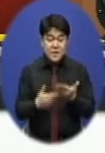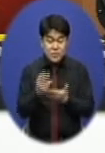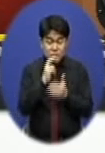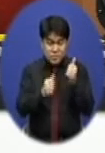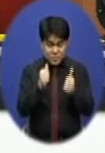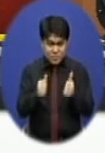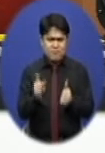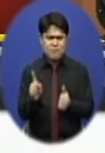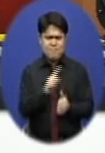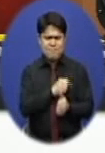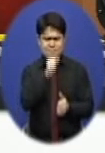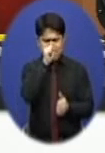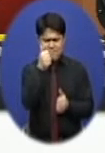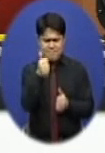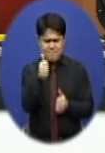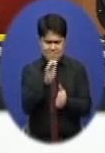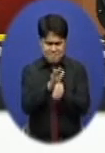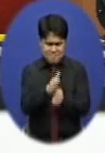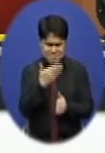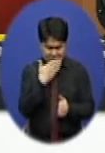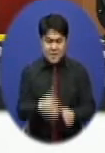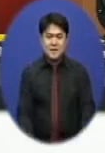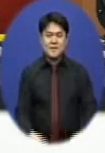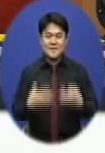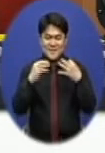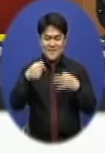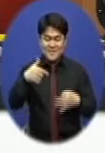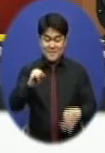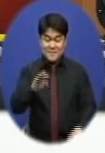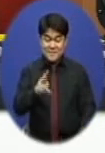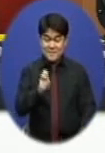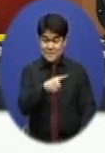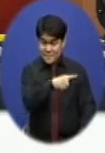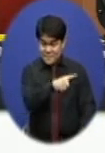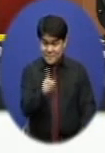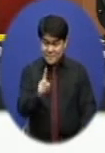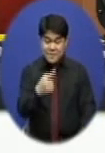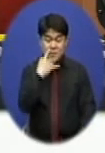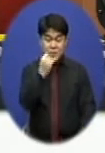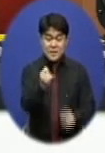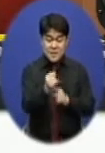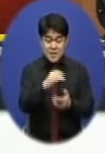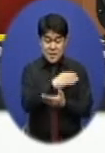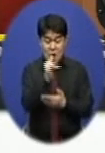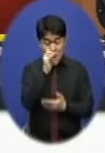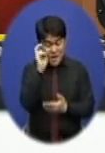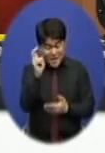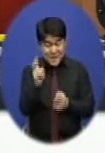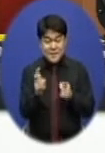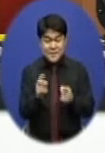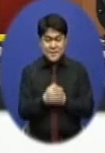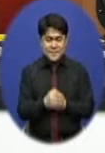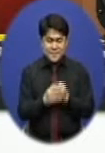네. 최고의 명품 방송이 맞습니다. 아닌가 싶어요. 이 김기봉님도 네. 필히 그 어머니 사연이 있으실 것 같은데 그걸